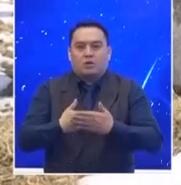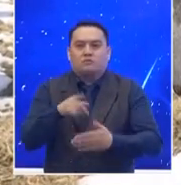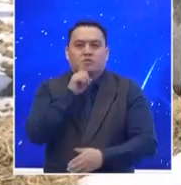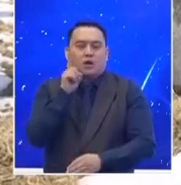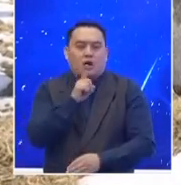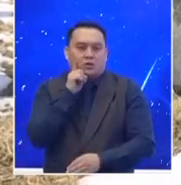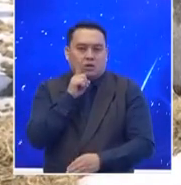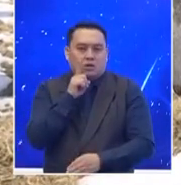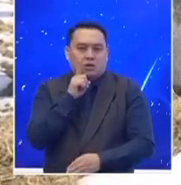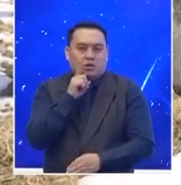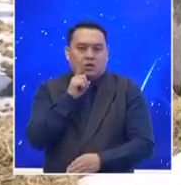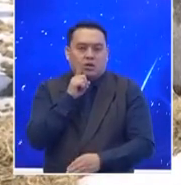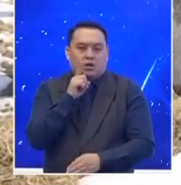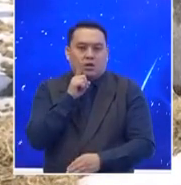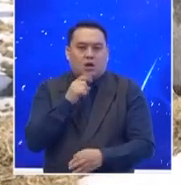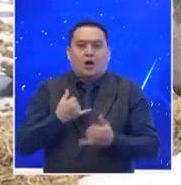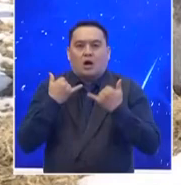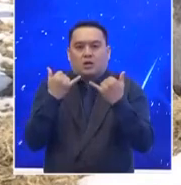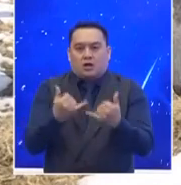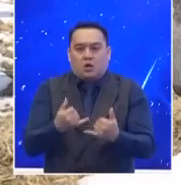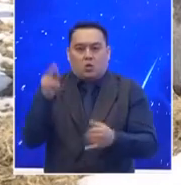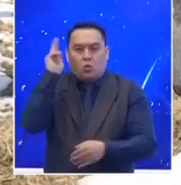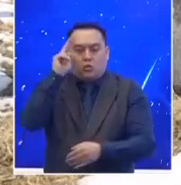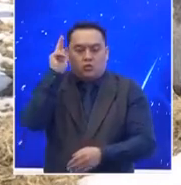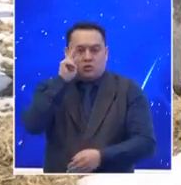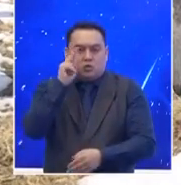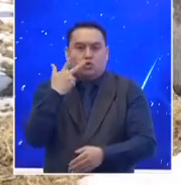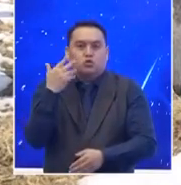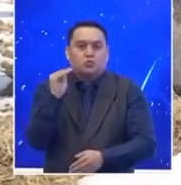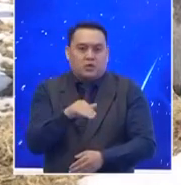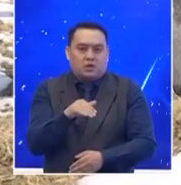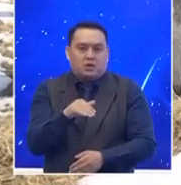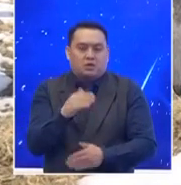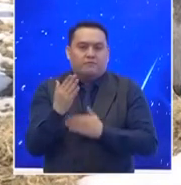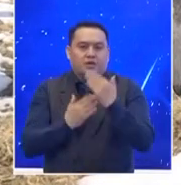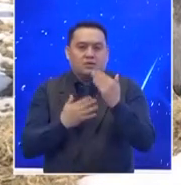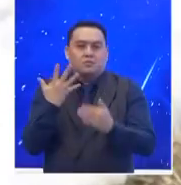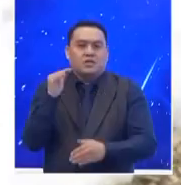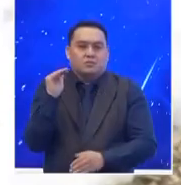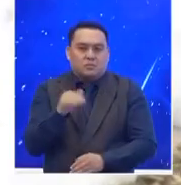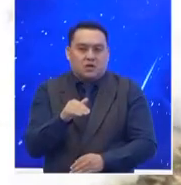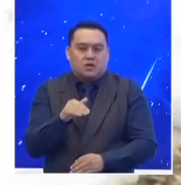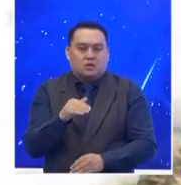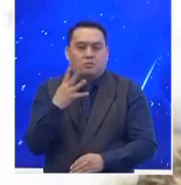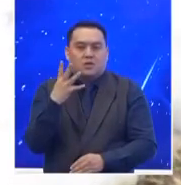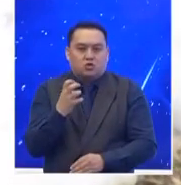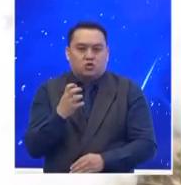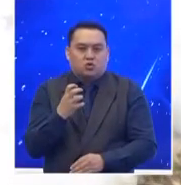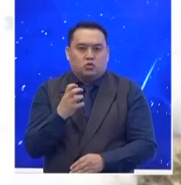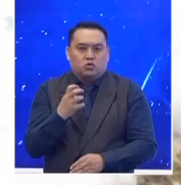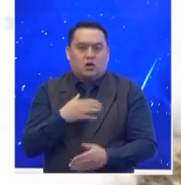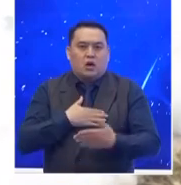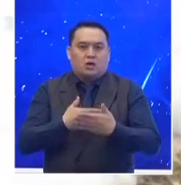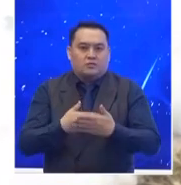жастарымыз жалпы Жастан жастар қанатының арнаулы білім беру оқу орындарында 3000, ал жоғары оқу орны 5500